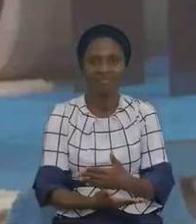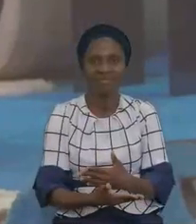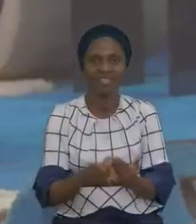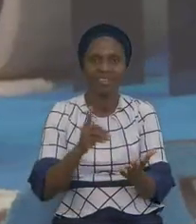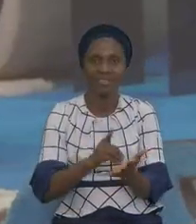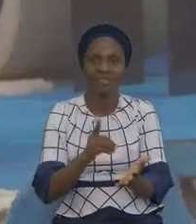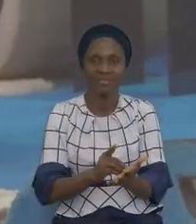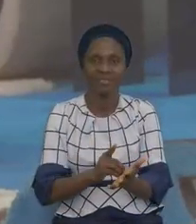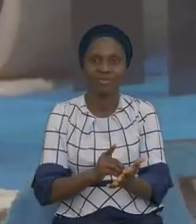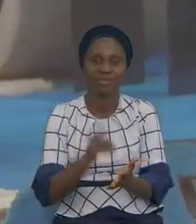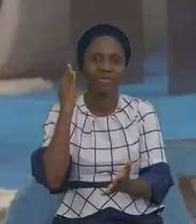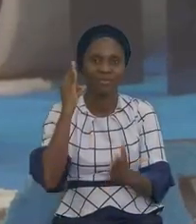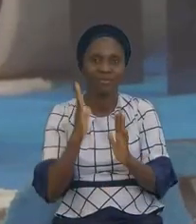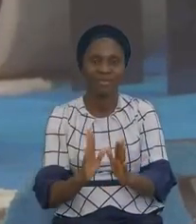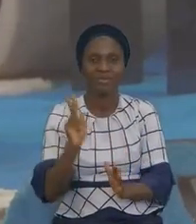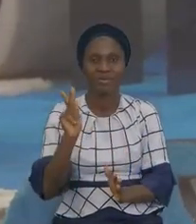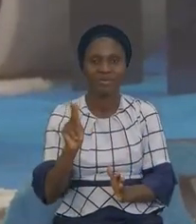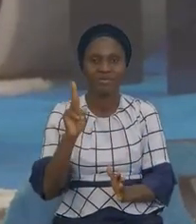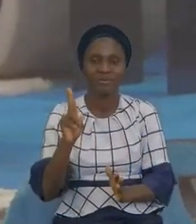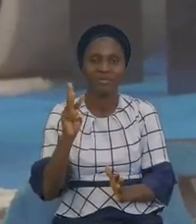Seul le monde, gloire à Dieu.